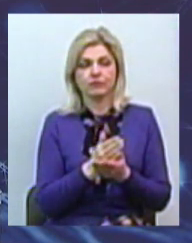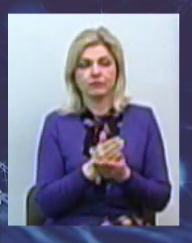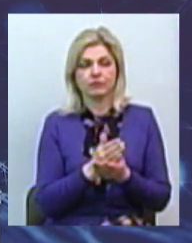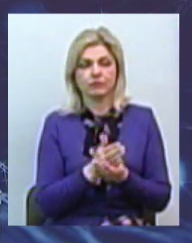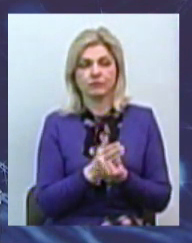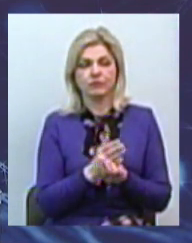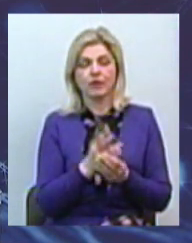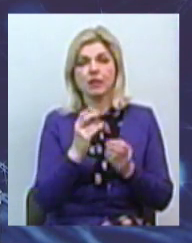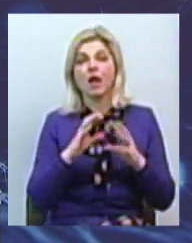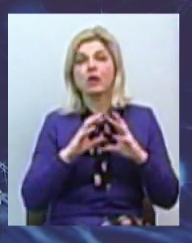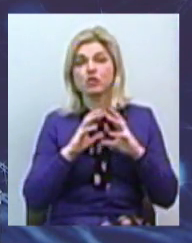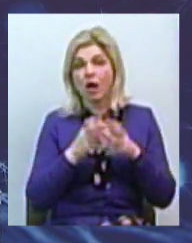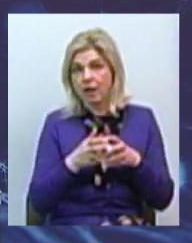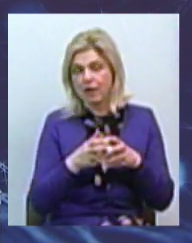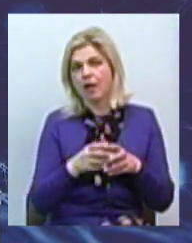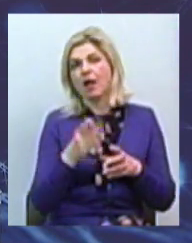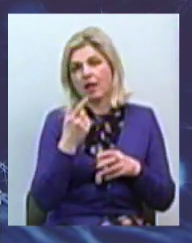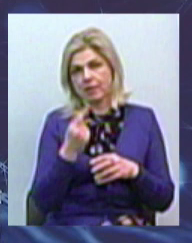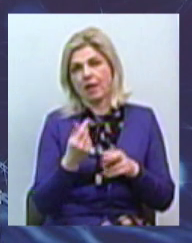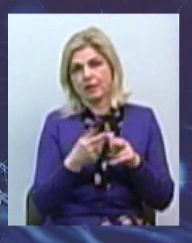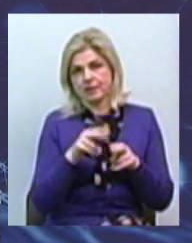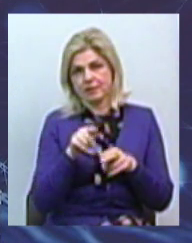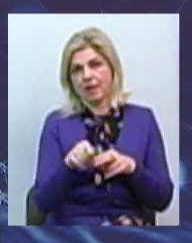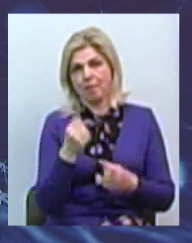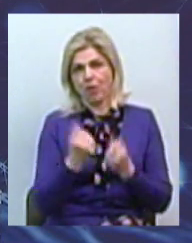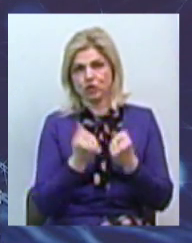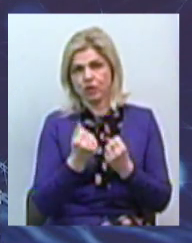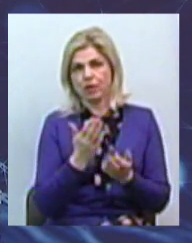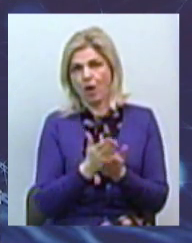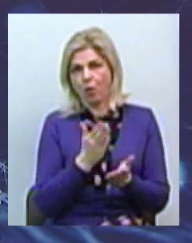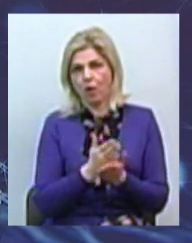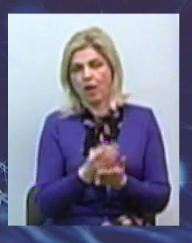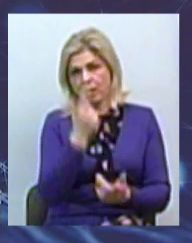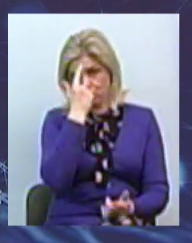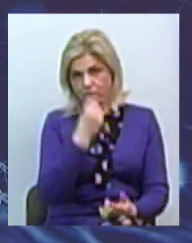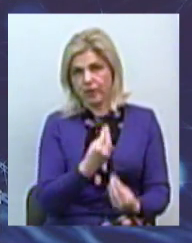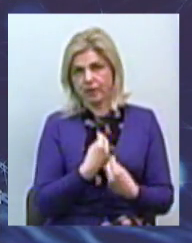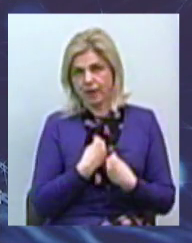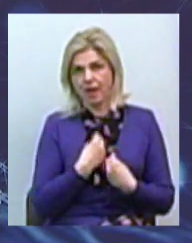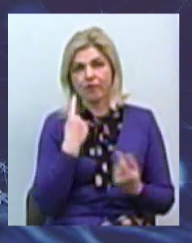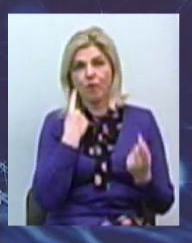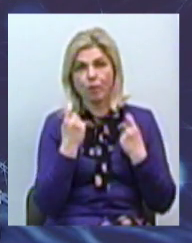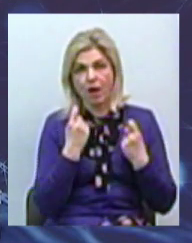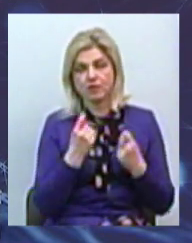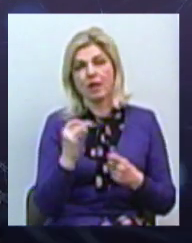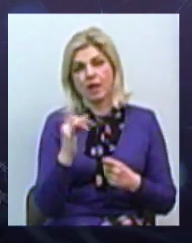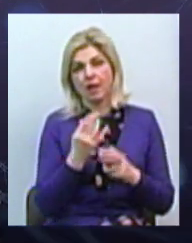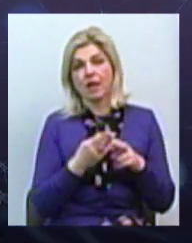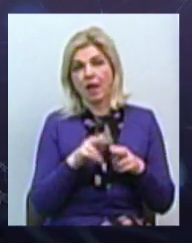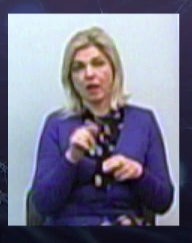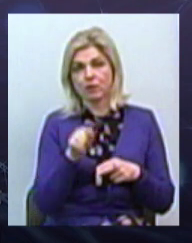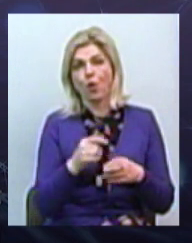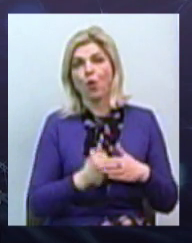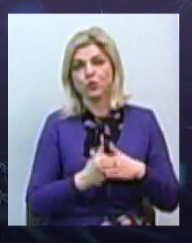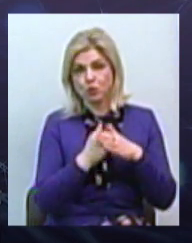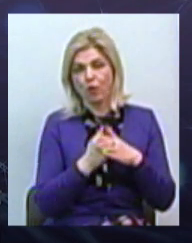кулі цього транспортного засобу. І він віддає нам цю інформацію, а ми на її основі вже